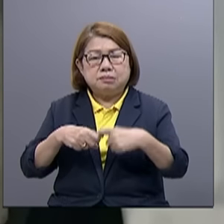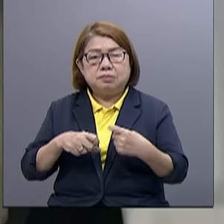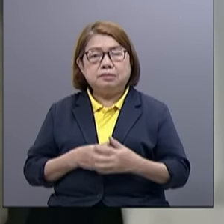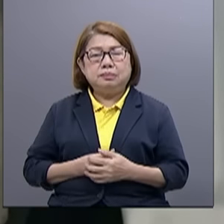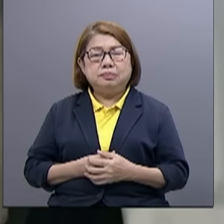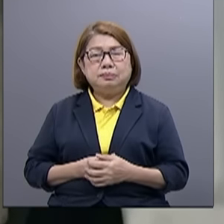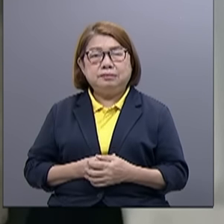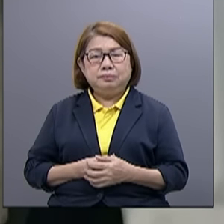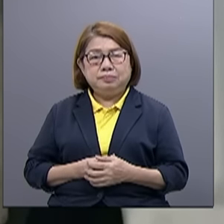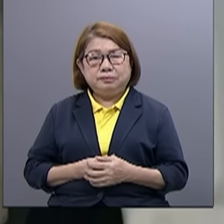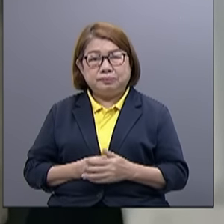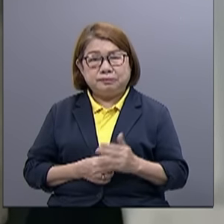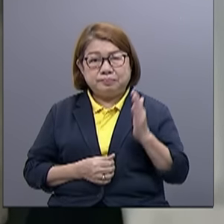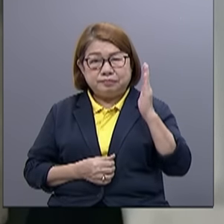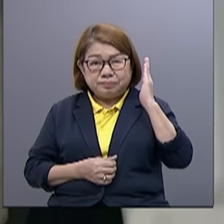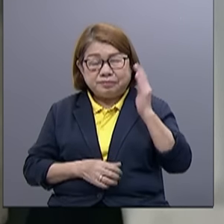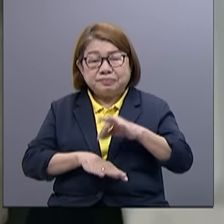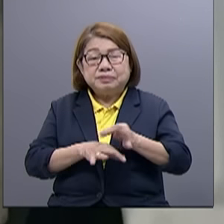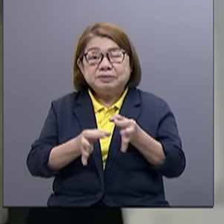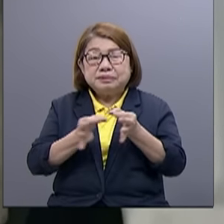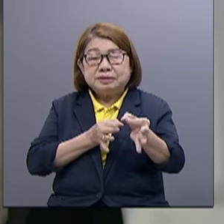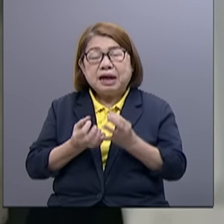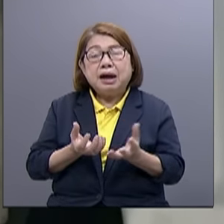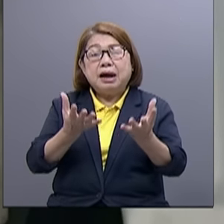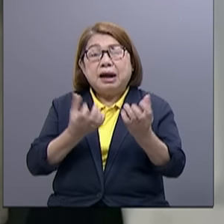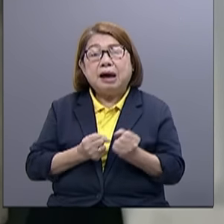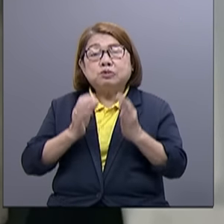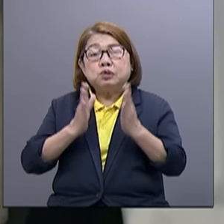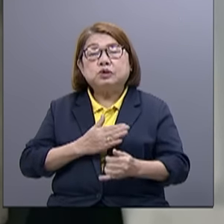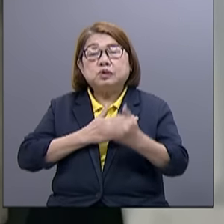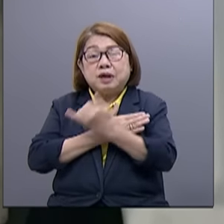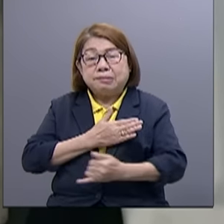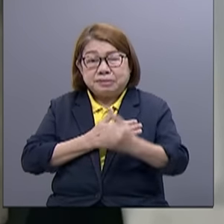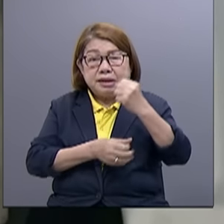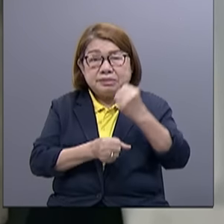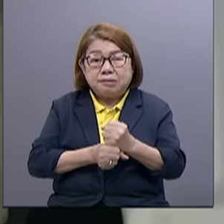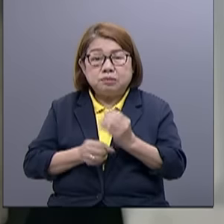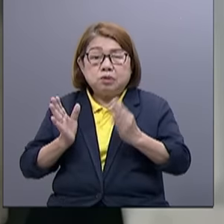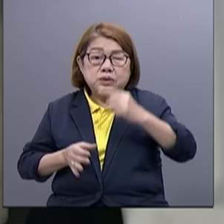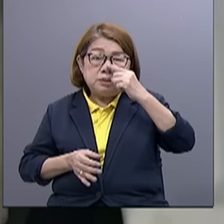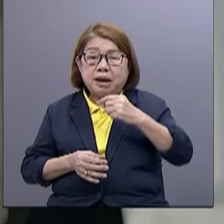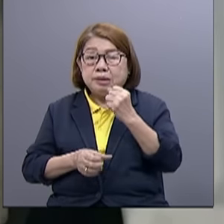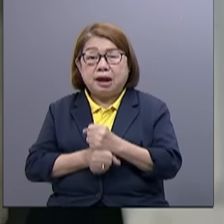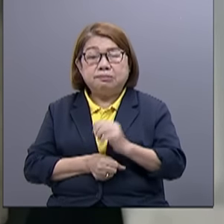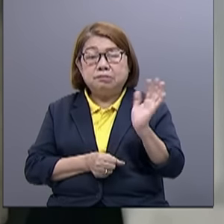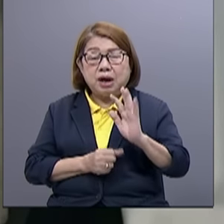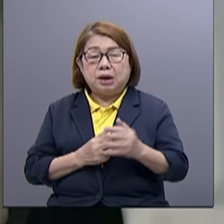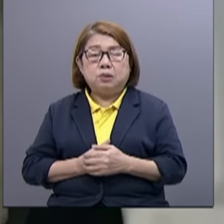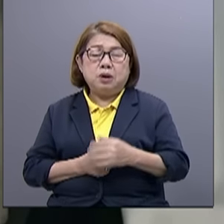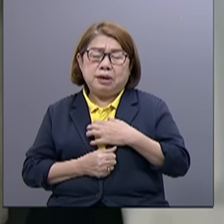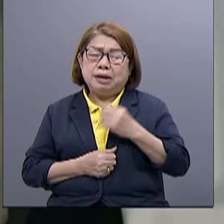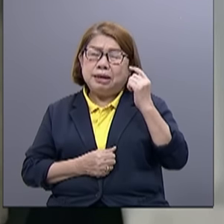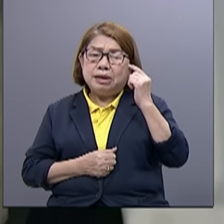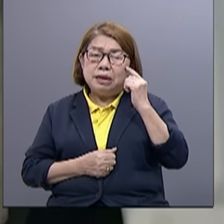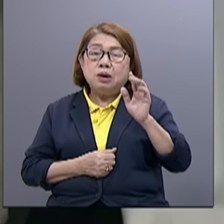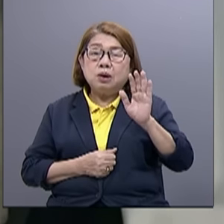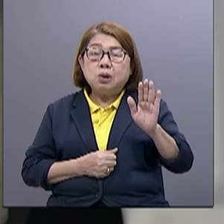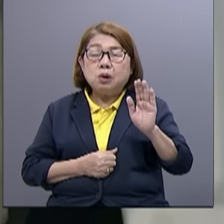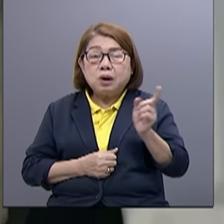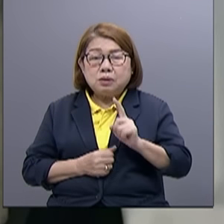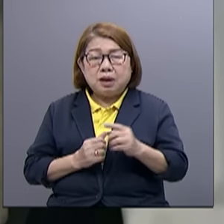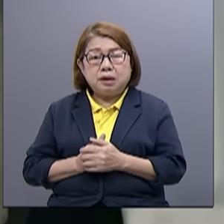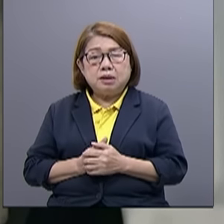นี้รับเฉพาะคนต่างด้าวไม่รับเฉพาะคนไทยเรื่องของคนงานอะไรต่างๆเนี่ยเราก็เห็นว่าจุดมุ่งหมายของเขายังไง